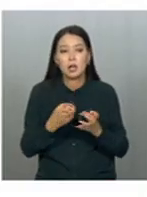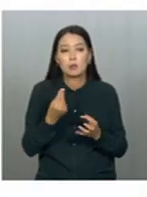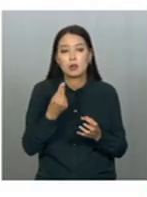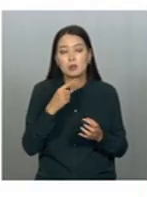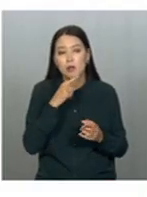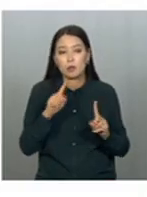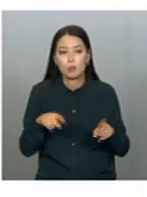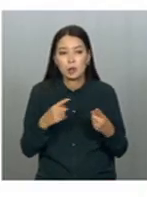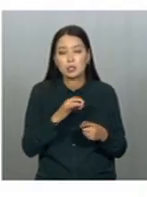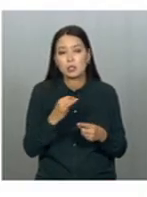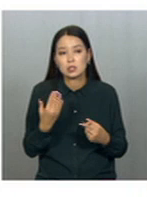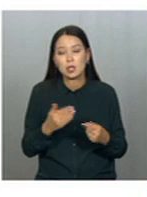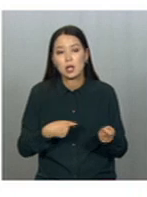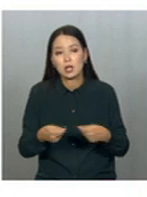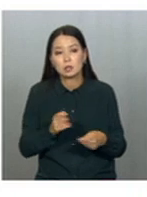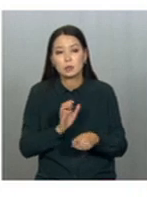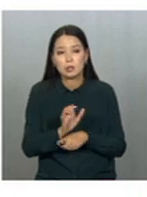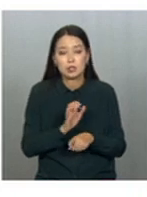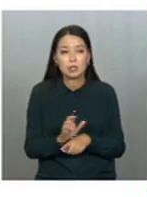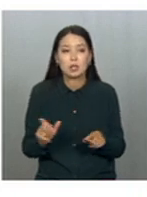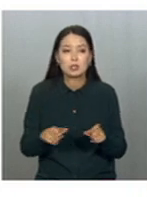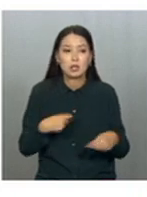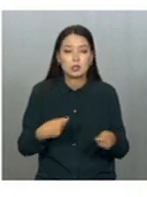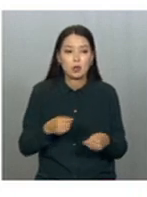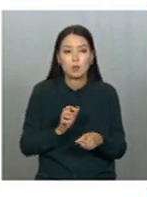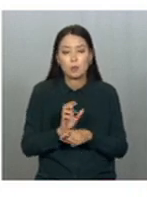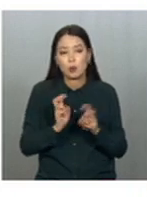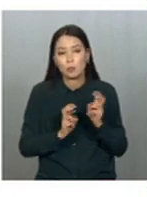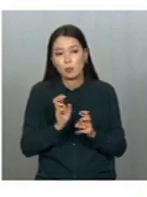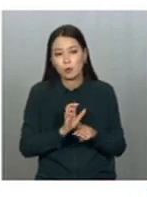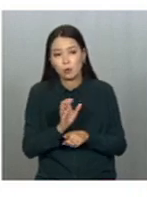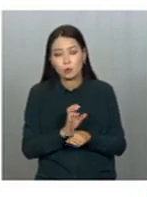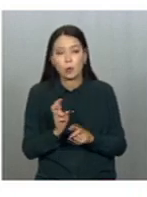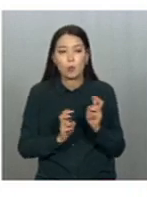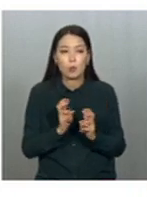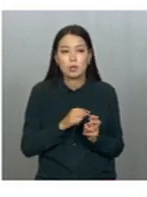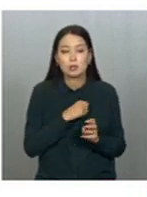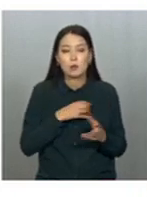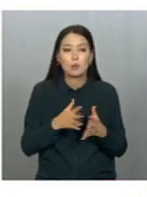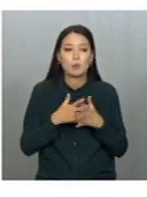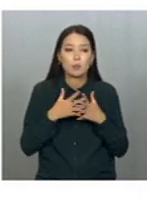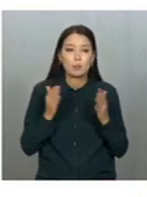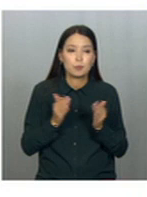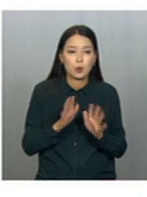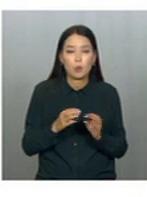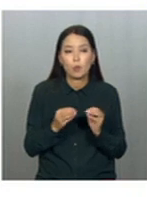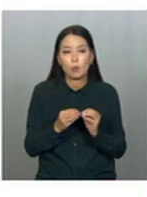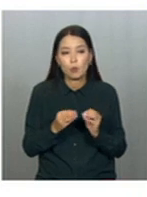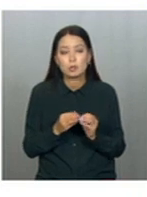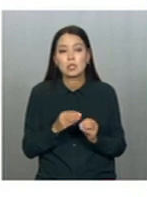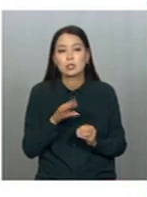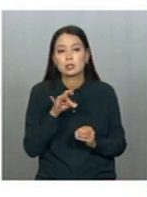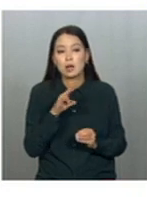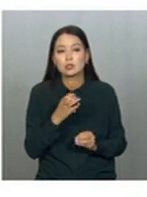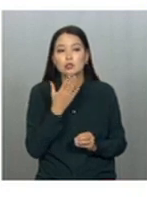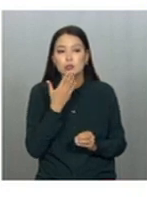және экспорт тауарларын өңдеу үшін ел өнеркәсібіне ең кемінде 10 трансұлттық